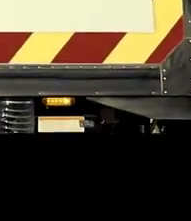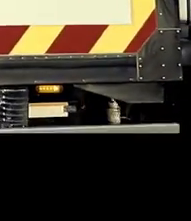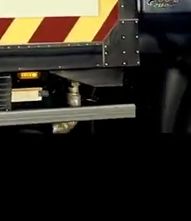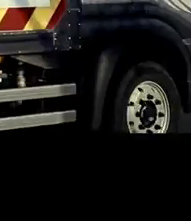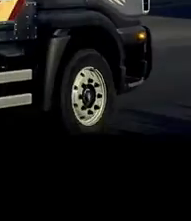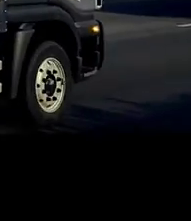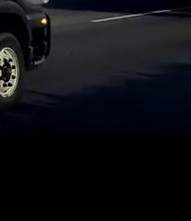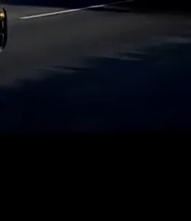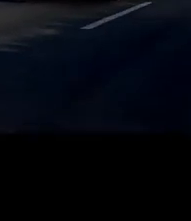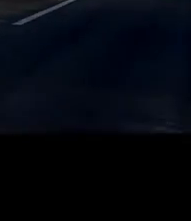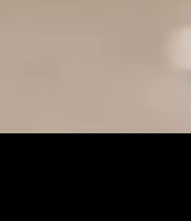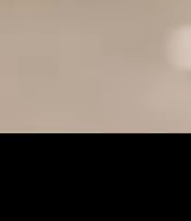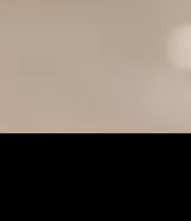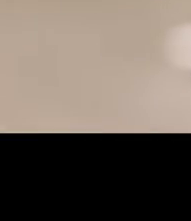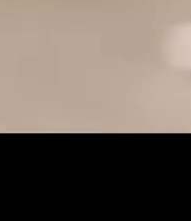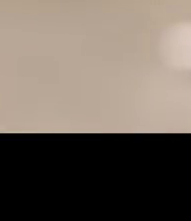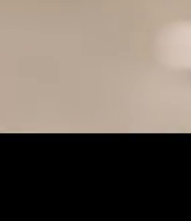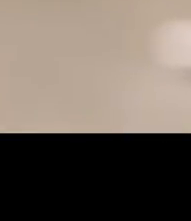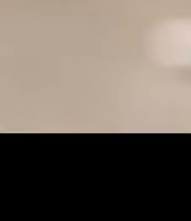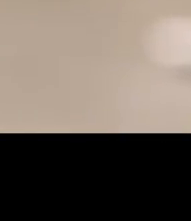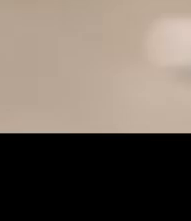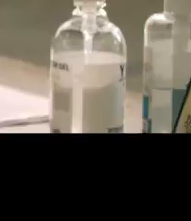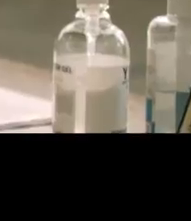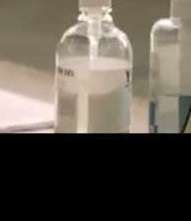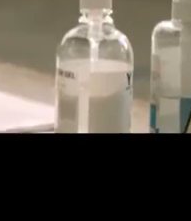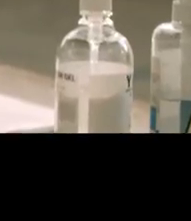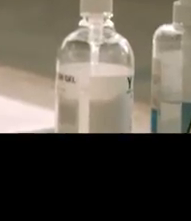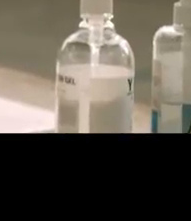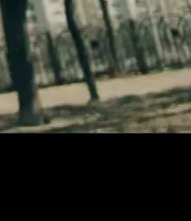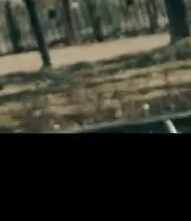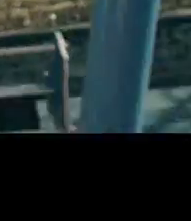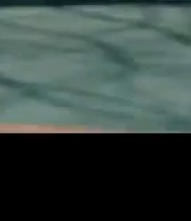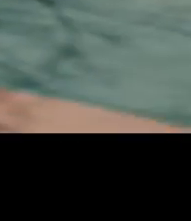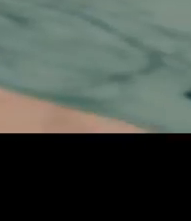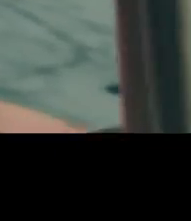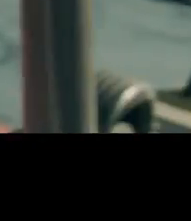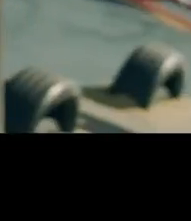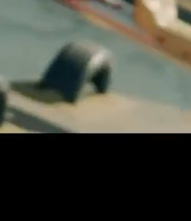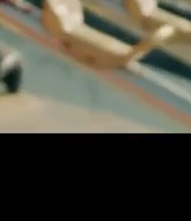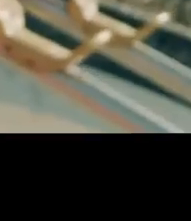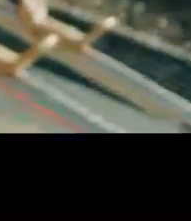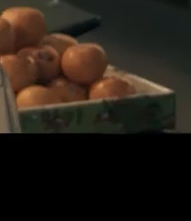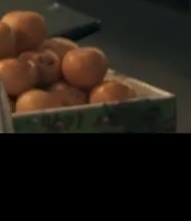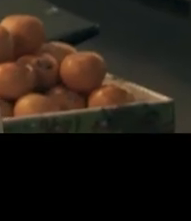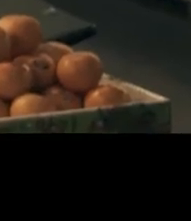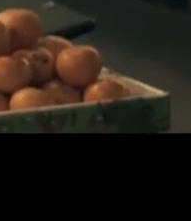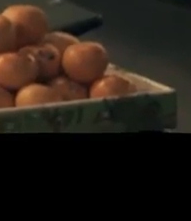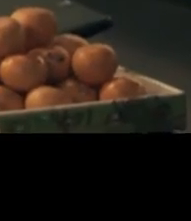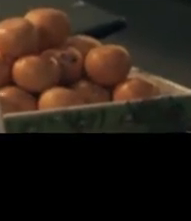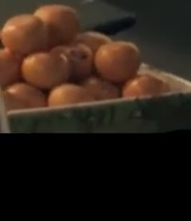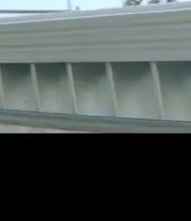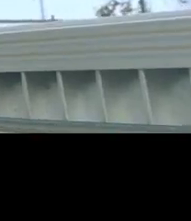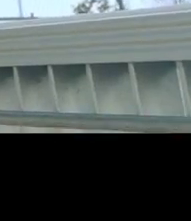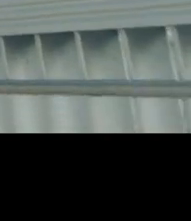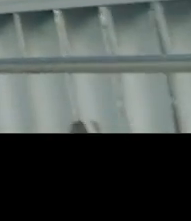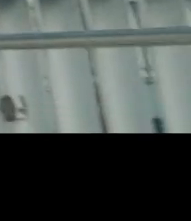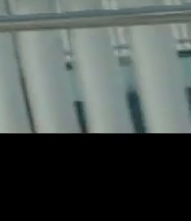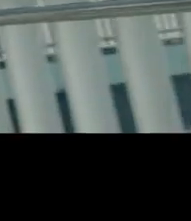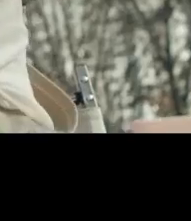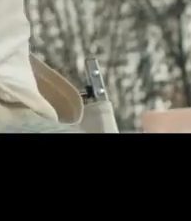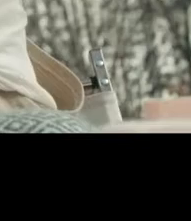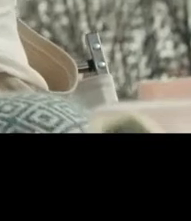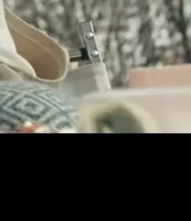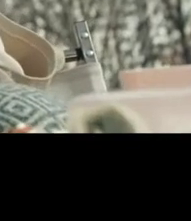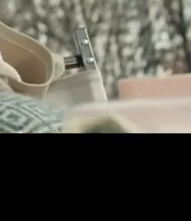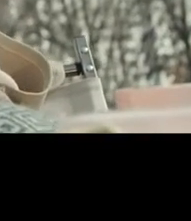그리고 다 함께 해피엔딩 신. 최고의 신은 백신과 함께하는 해피엔딩이